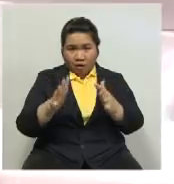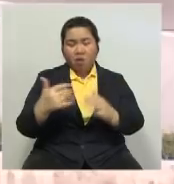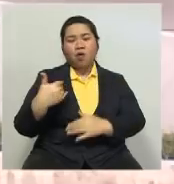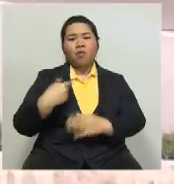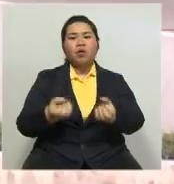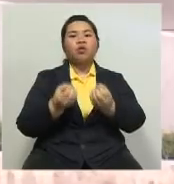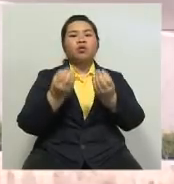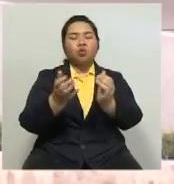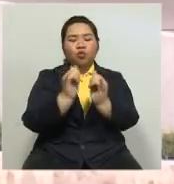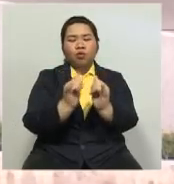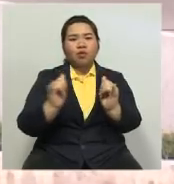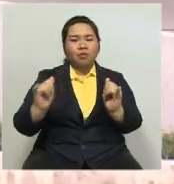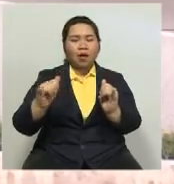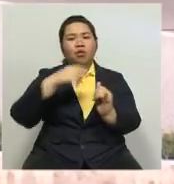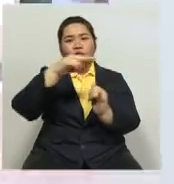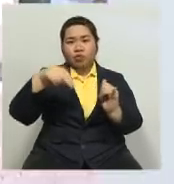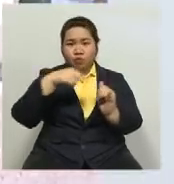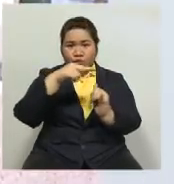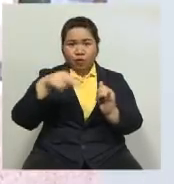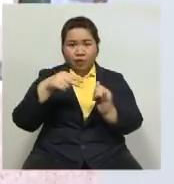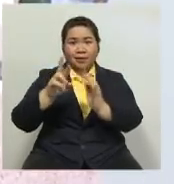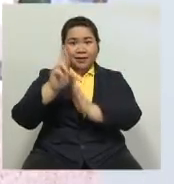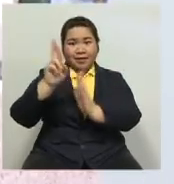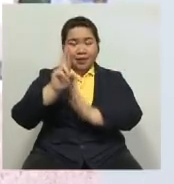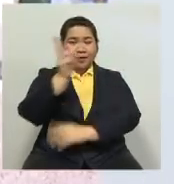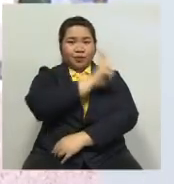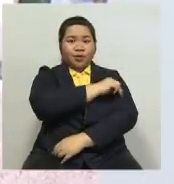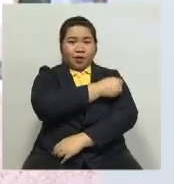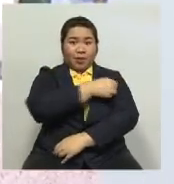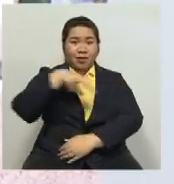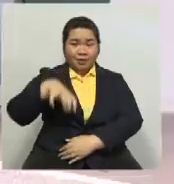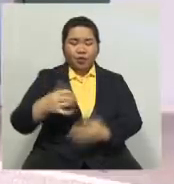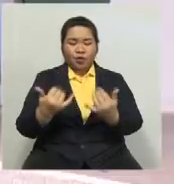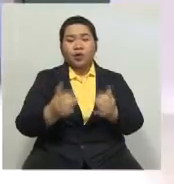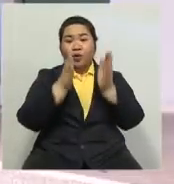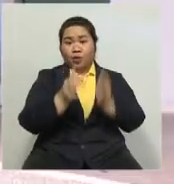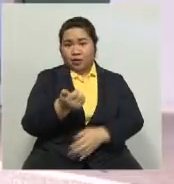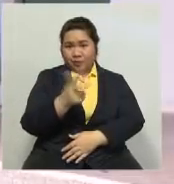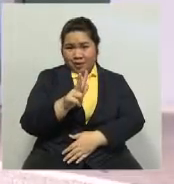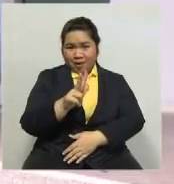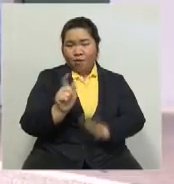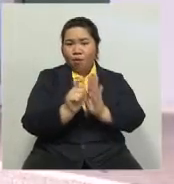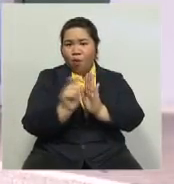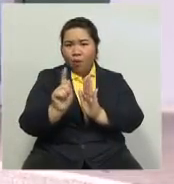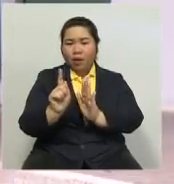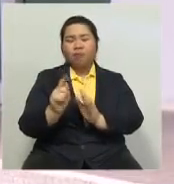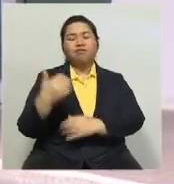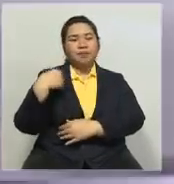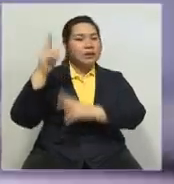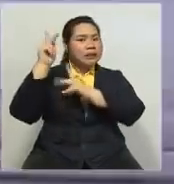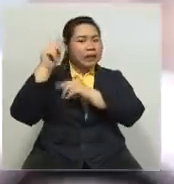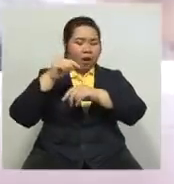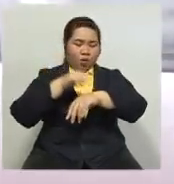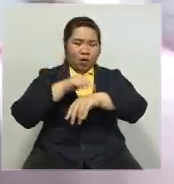ได้ถูกส่งเข้ารักษาตัวที่โรงพยาบาลเชียงรายประชานุเคราะห์วันนี้13หมูป่าจะมีกำหนดออกจากโรงพยาบาลเพื่อร่วมแถลงข่าวในเวลา